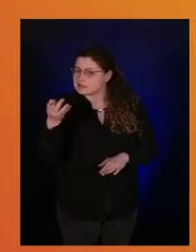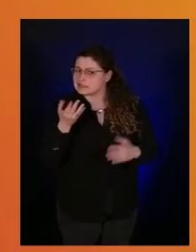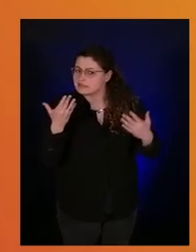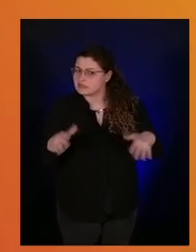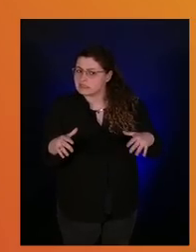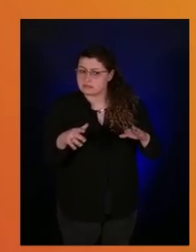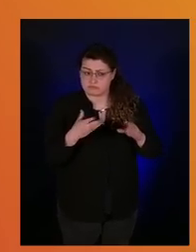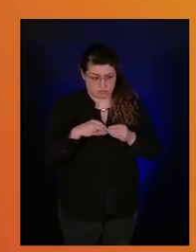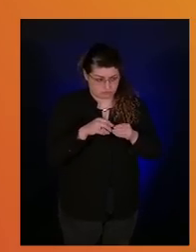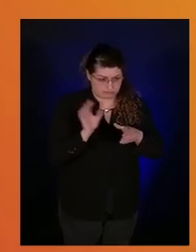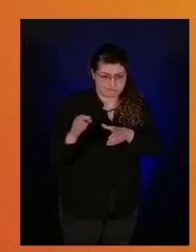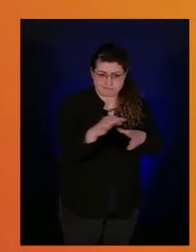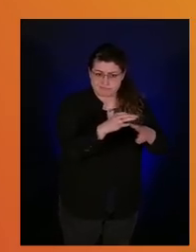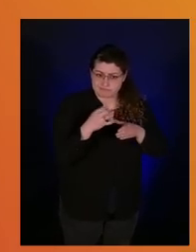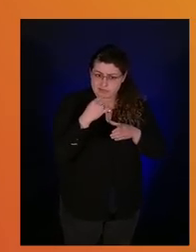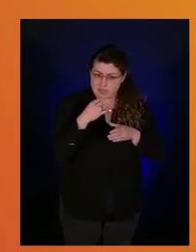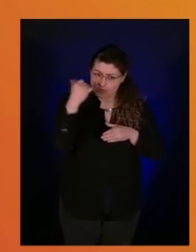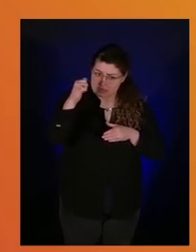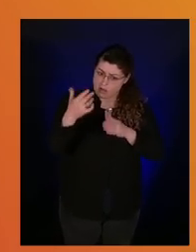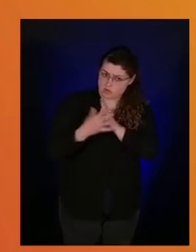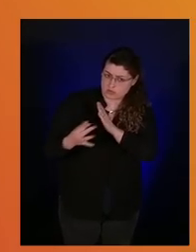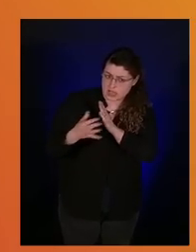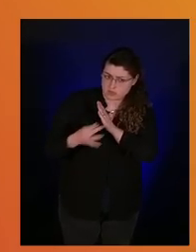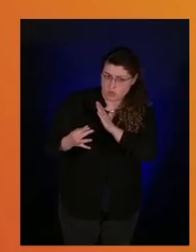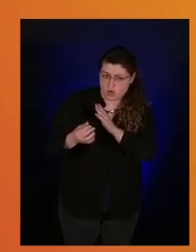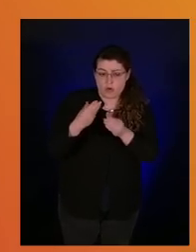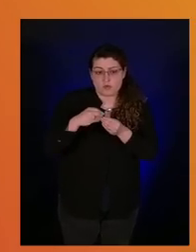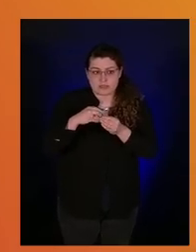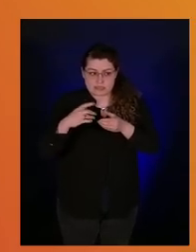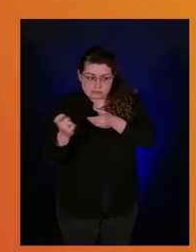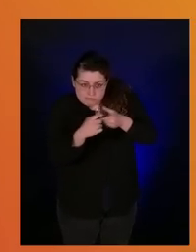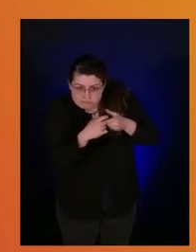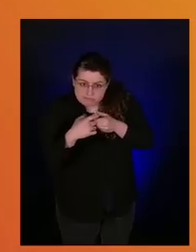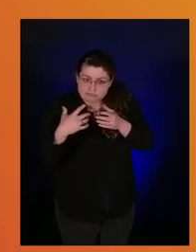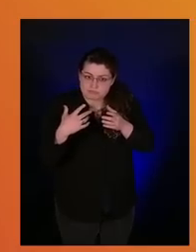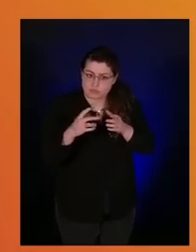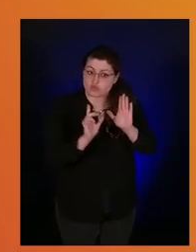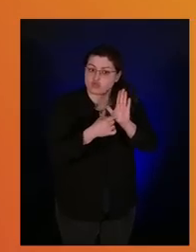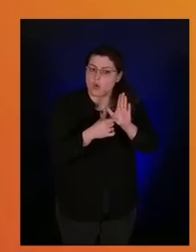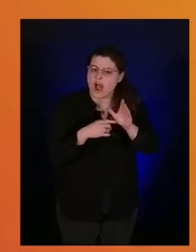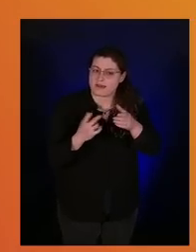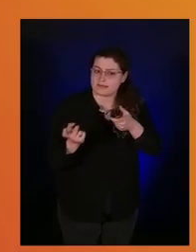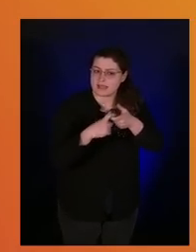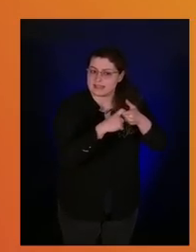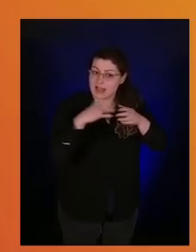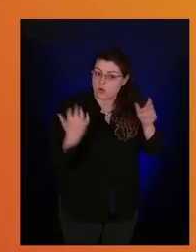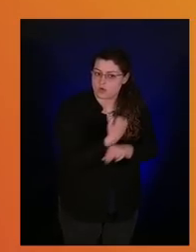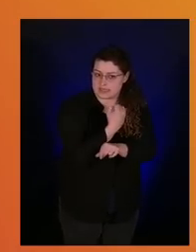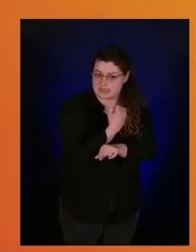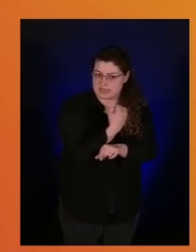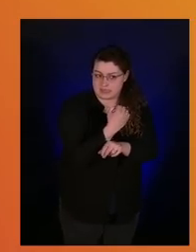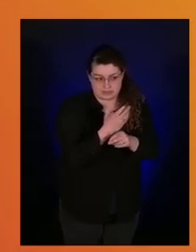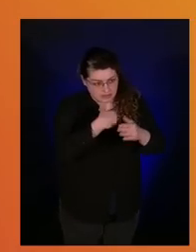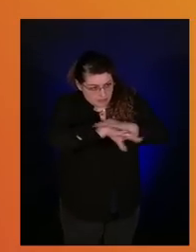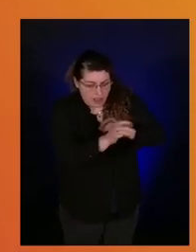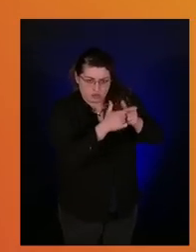électorale, il n'y a pas que les cotisations reversées, il y a le droit syndical conquis. Le droit syndical pour lequel il faut se battre pied à pied dans les